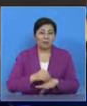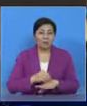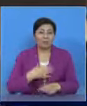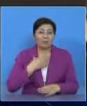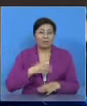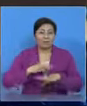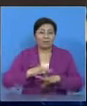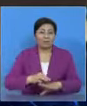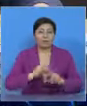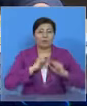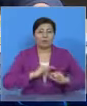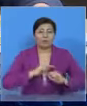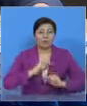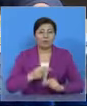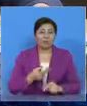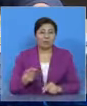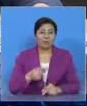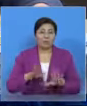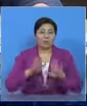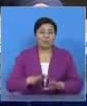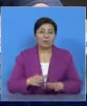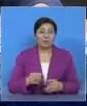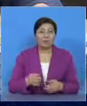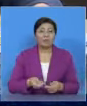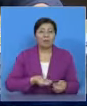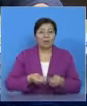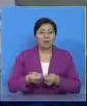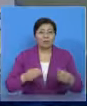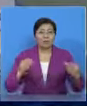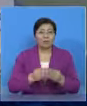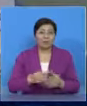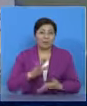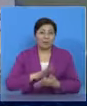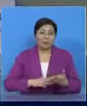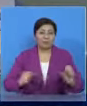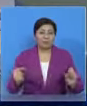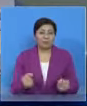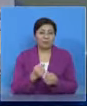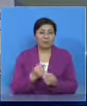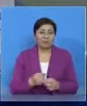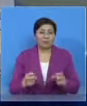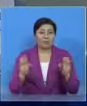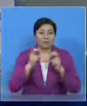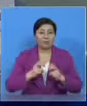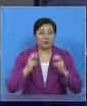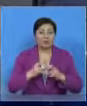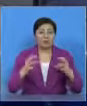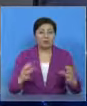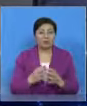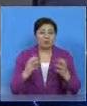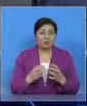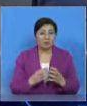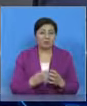проводимых работ подчеркнув что местные исполнительные органы продолжит оказывалось и сторонние содействия в изучении сохранения и